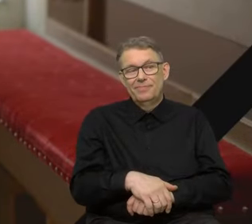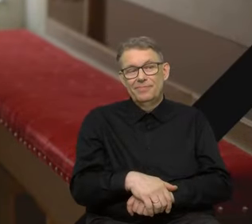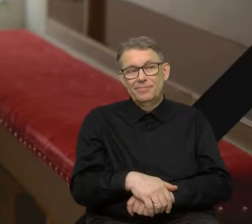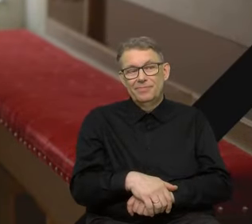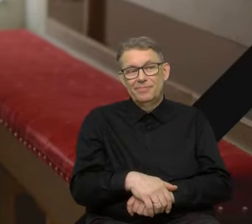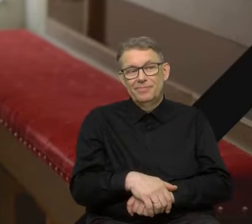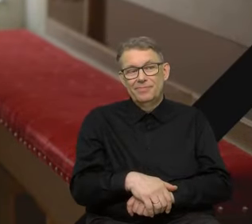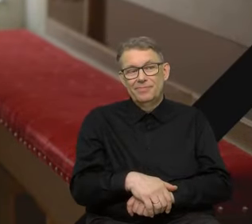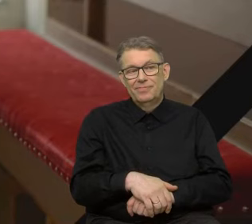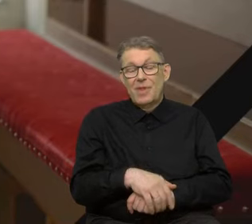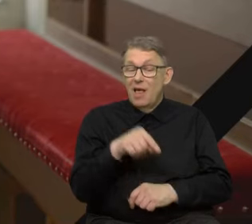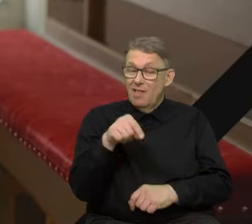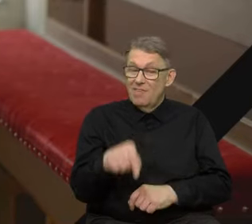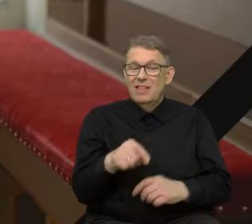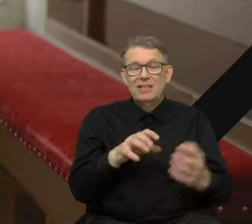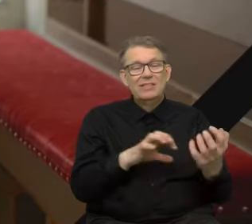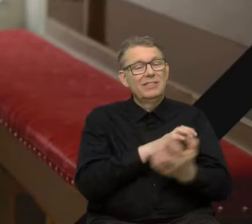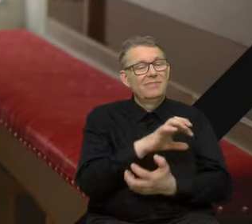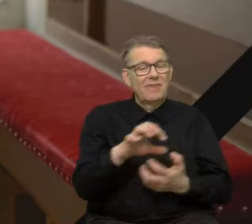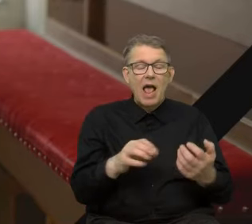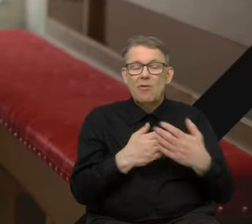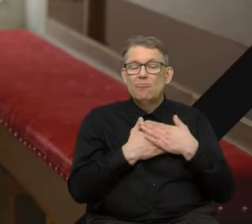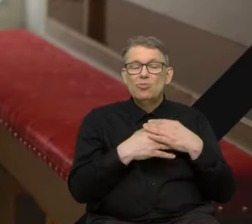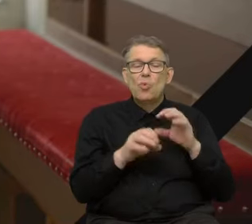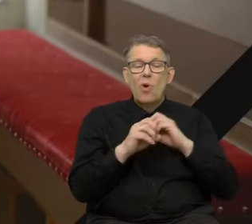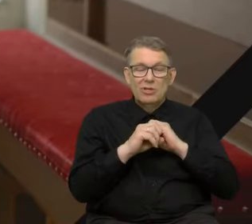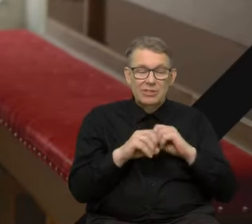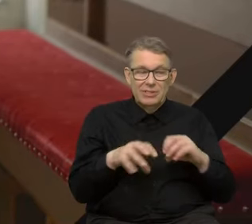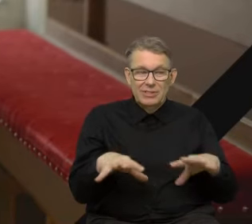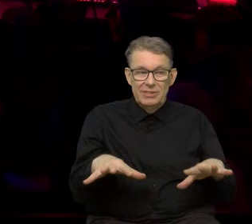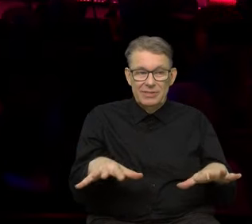To ten świat miłosierdzia